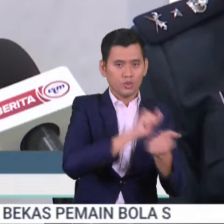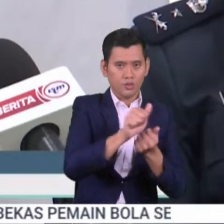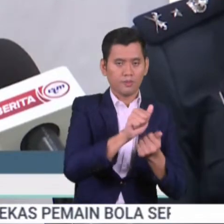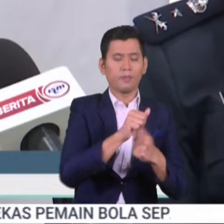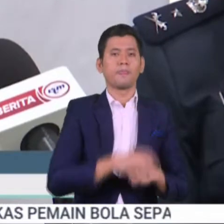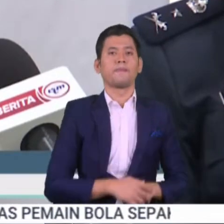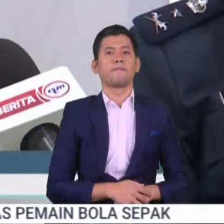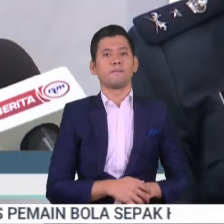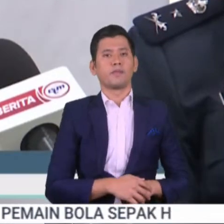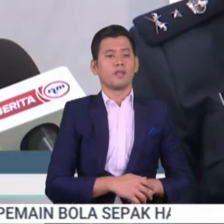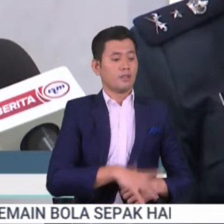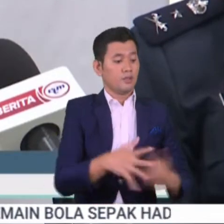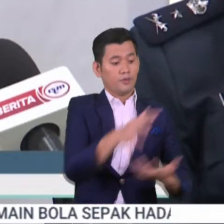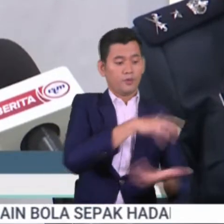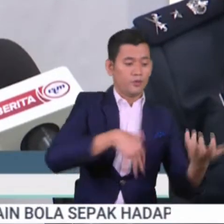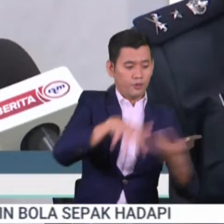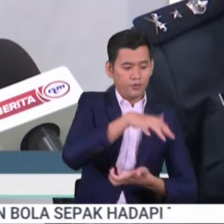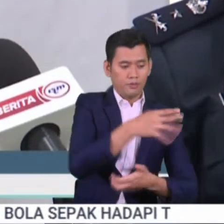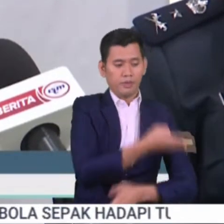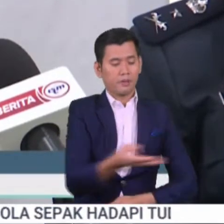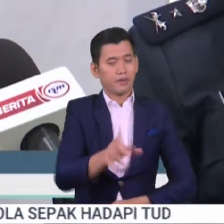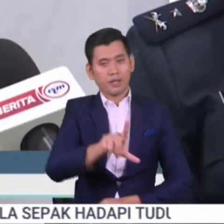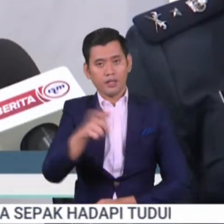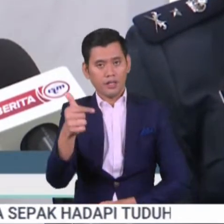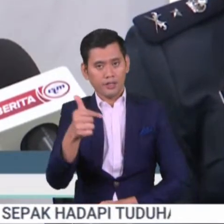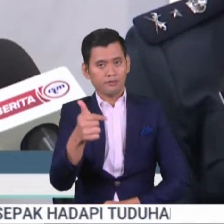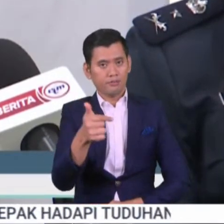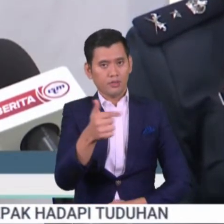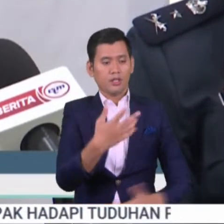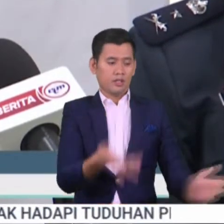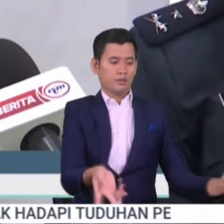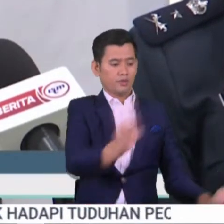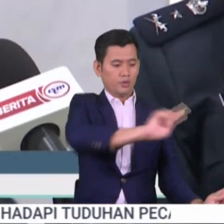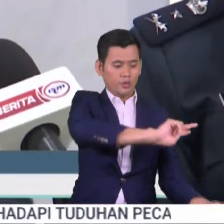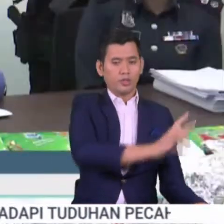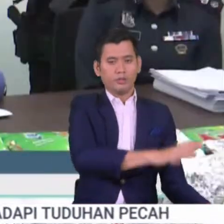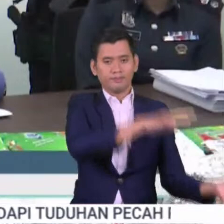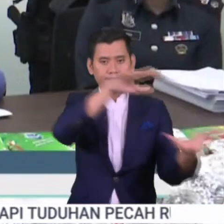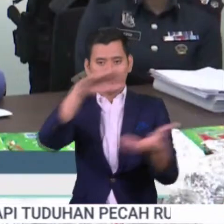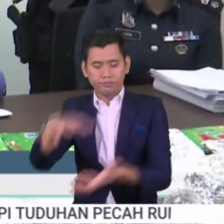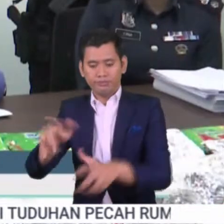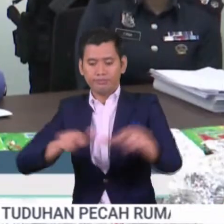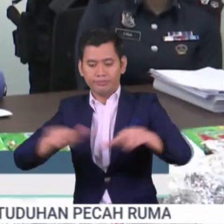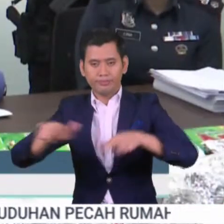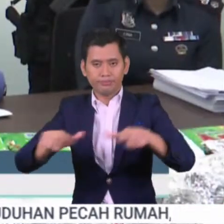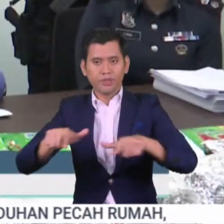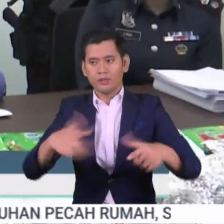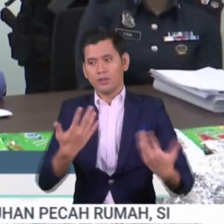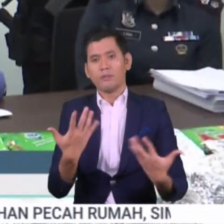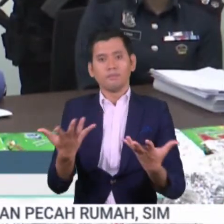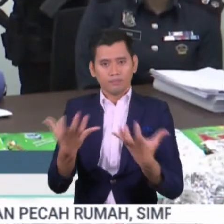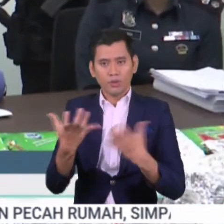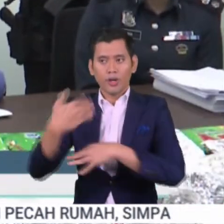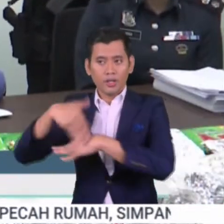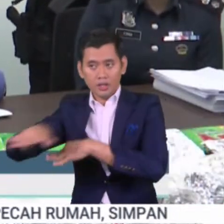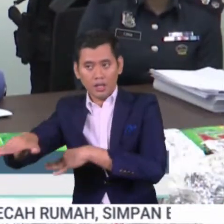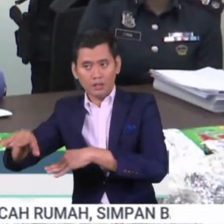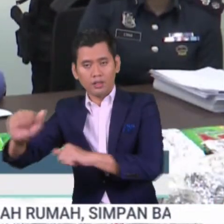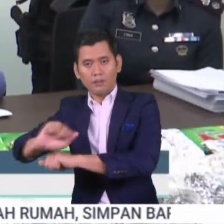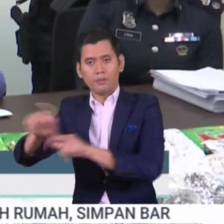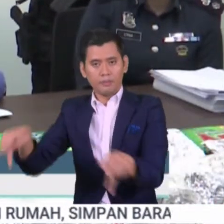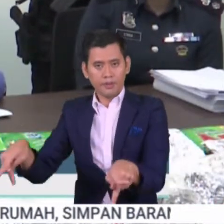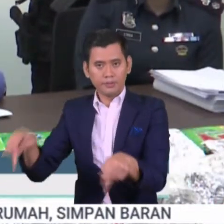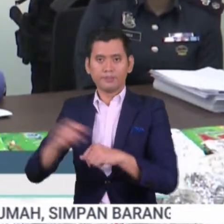Seterusnya, dagangan akan dicampur dengan barang lain dalam kontena LCL. Dalam perkembangan berkaitan, Datuk Zazuli